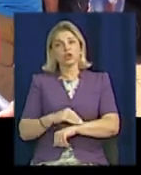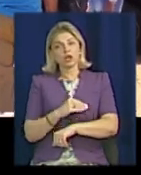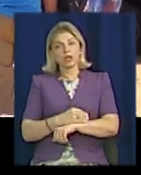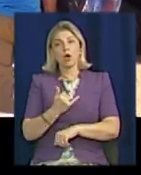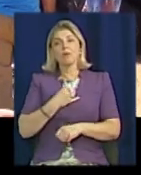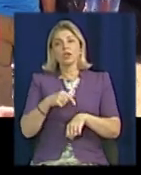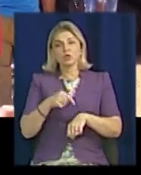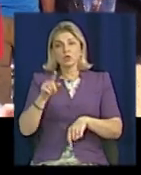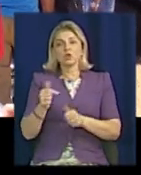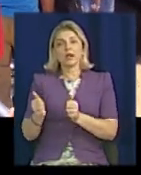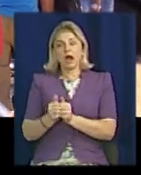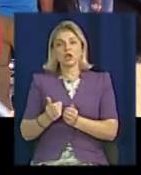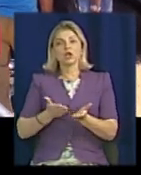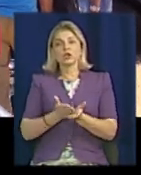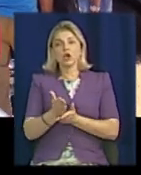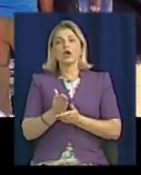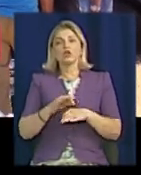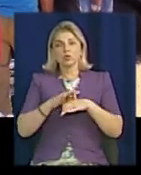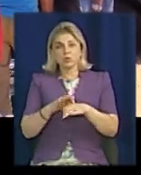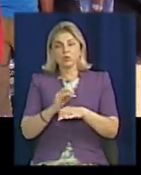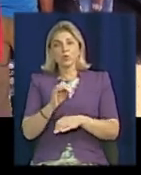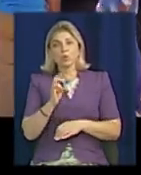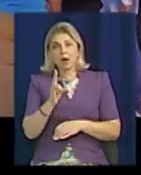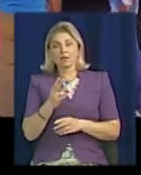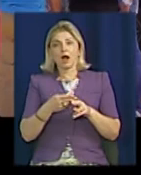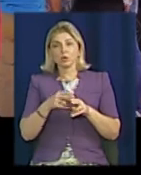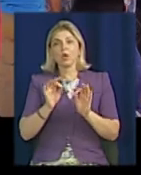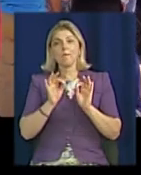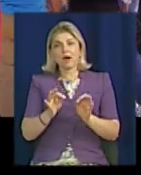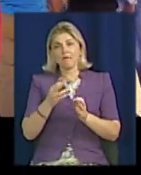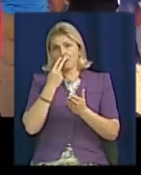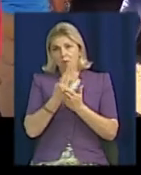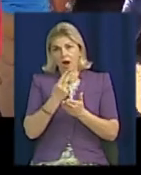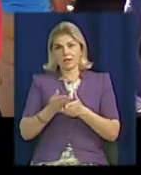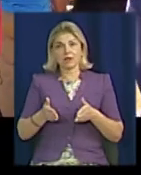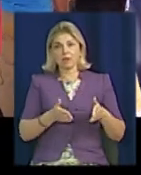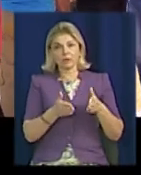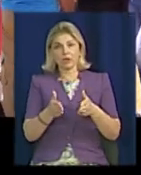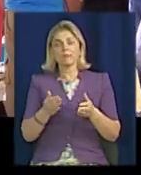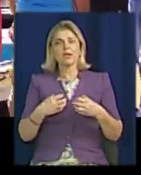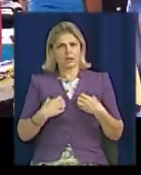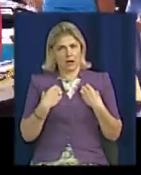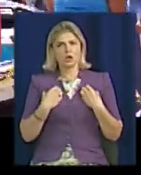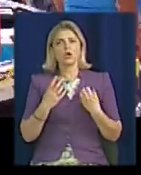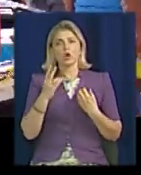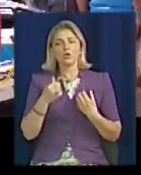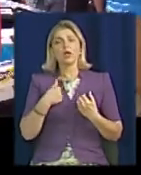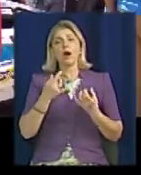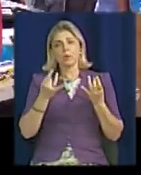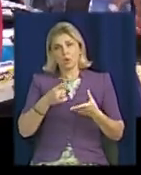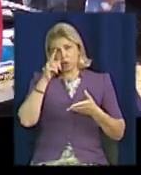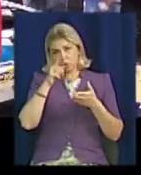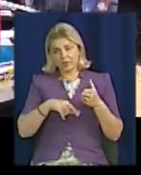що поруч сидить штурман, який мені правильно диктує стенограму. Страшно, звичайно, і зараз страшно, але я просто довіряю. І